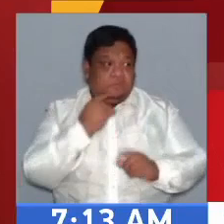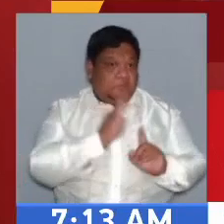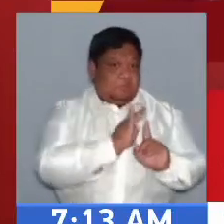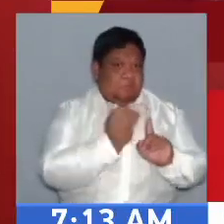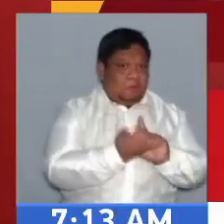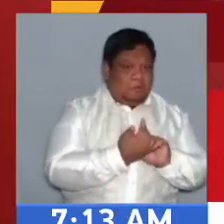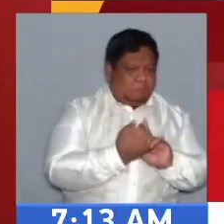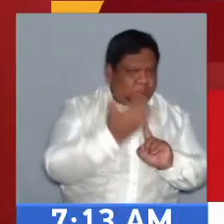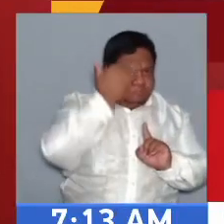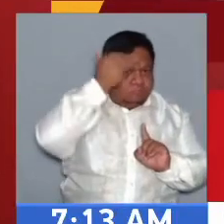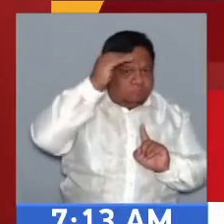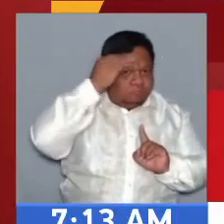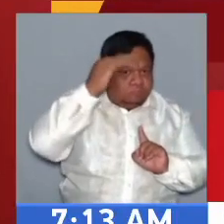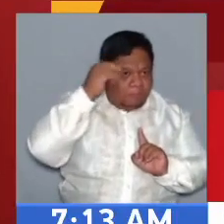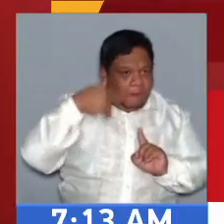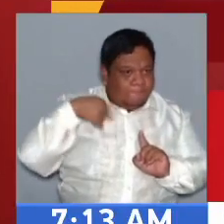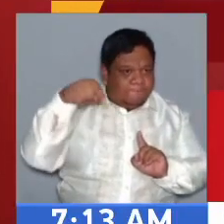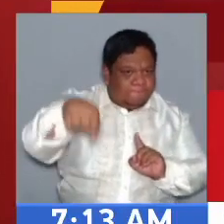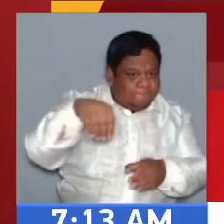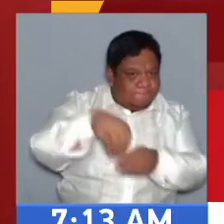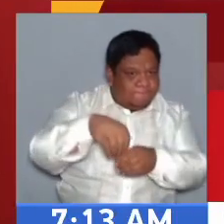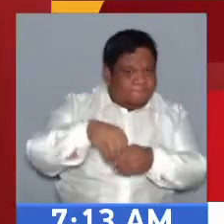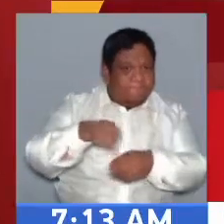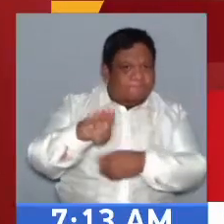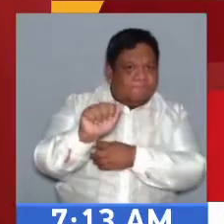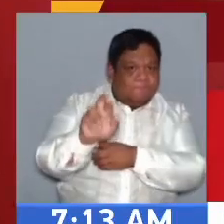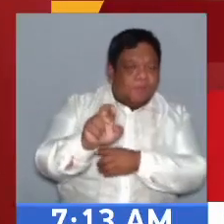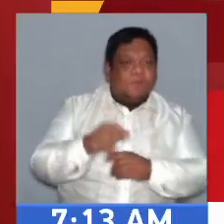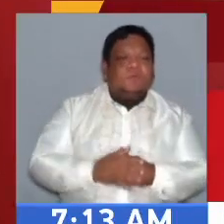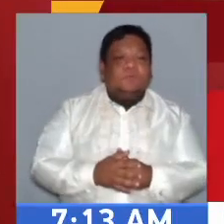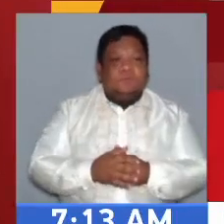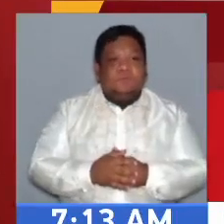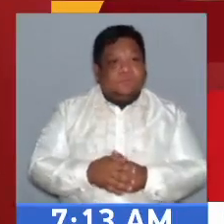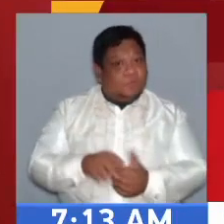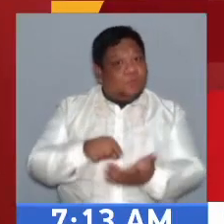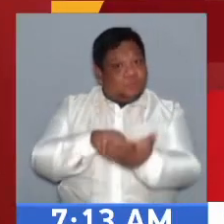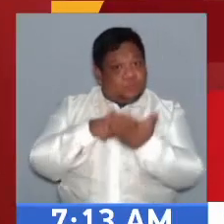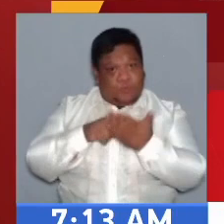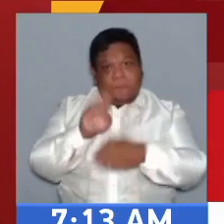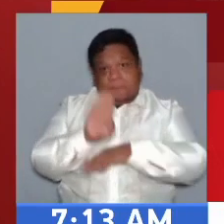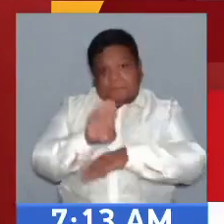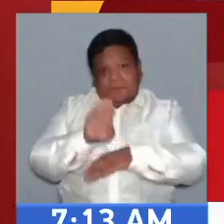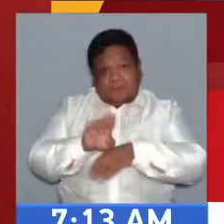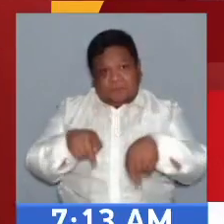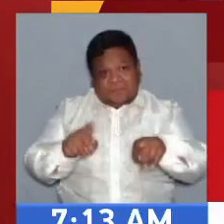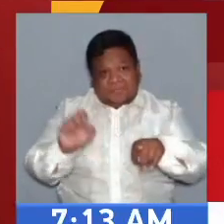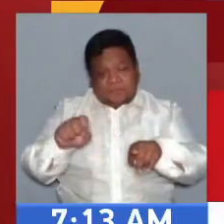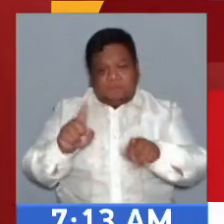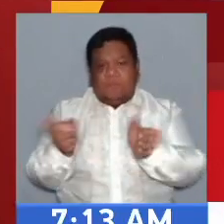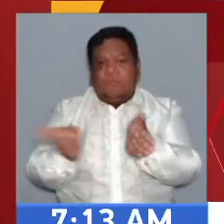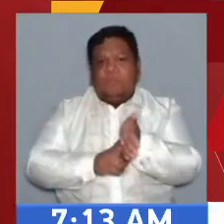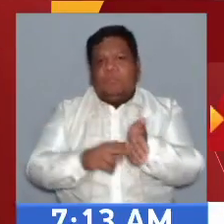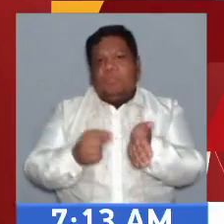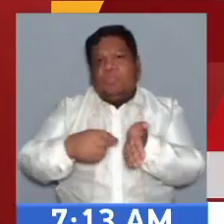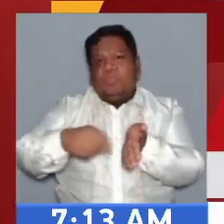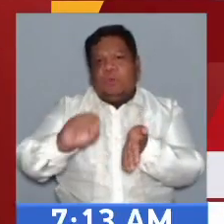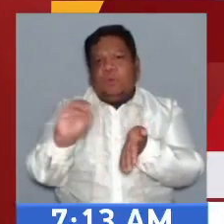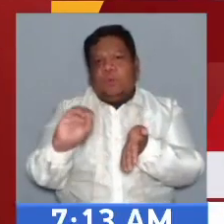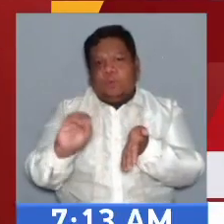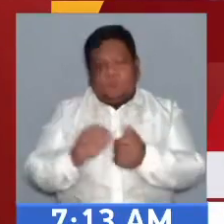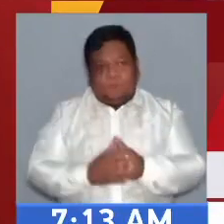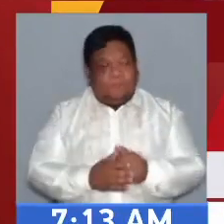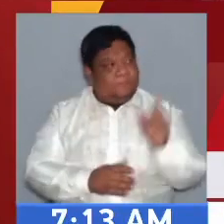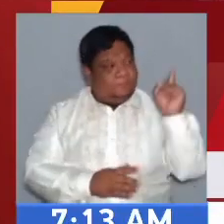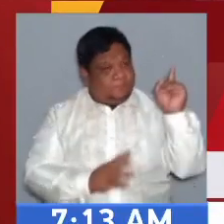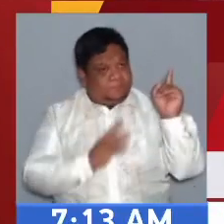lugar. Bagaman may ipinakitang business permit, wala itong pirma. Sir, hindi po namin alam na ganito yung